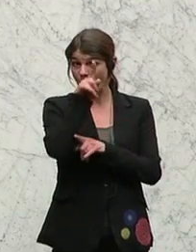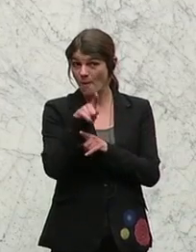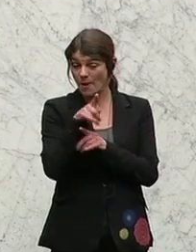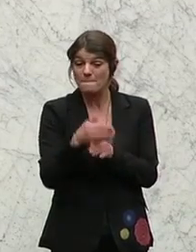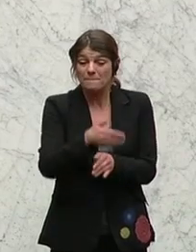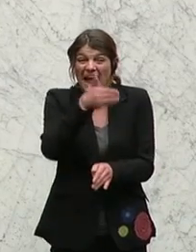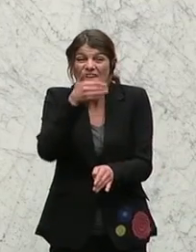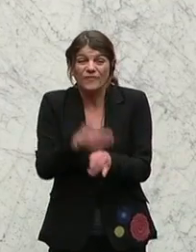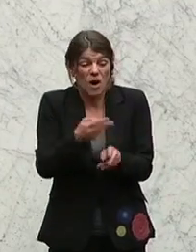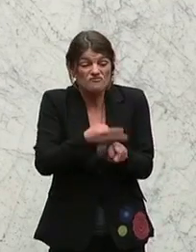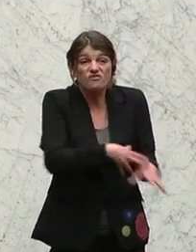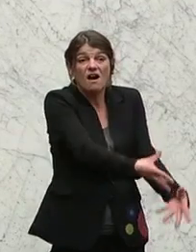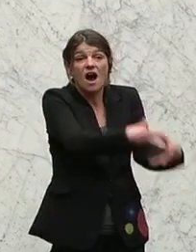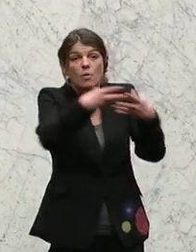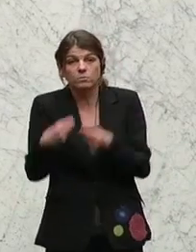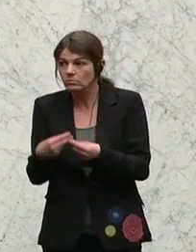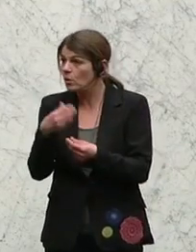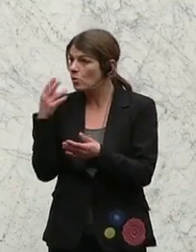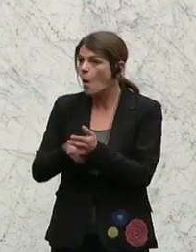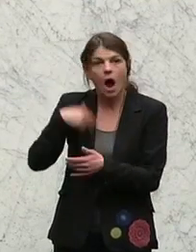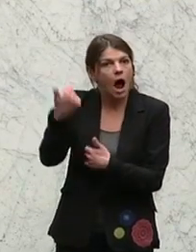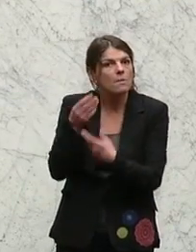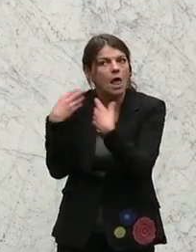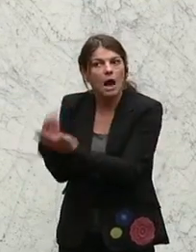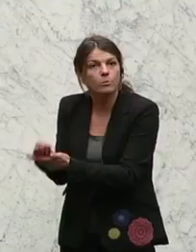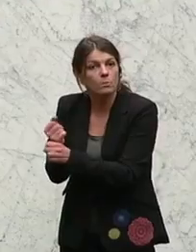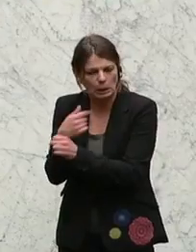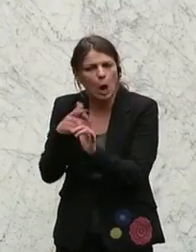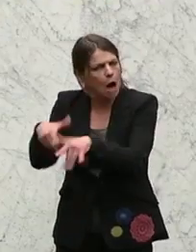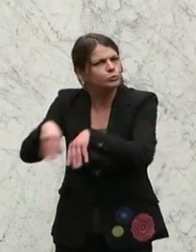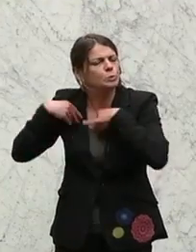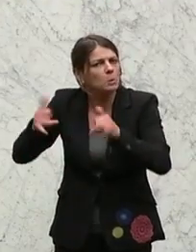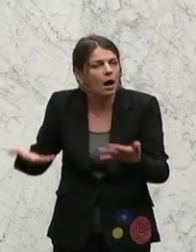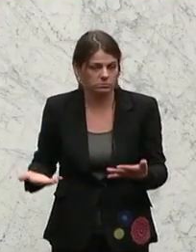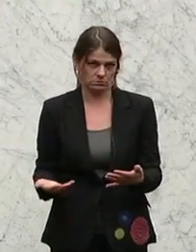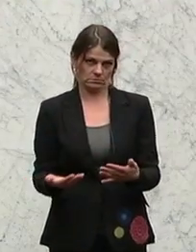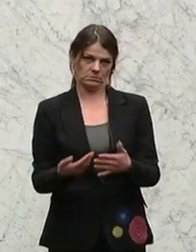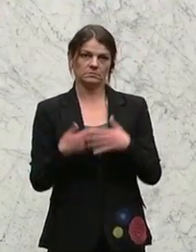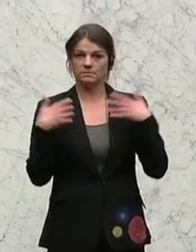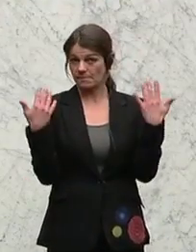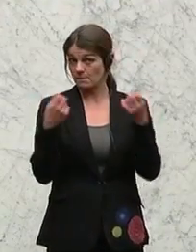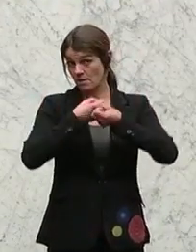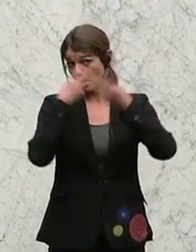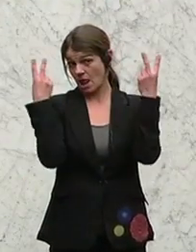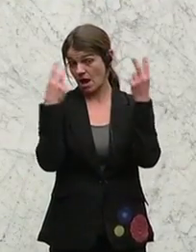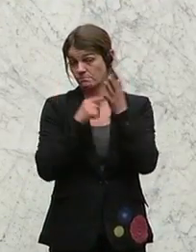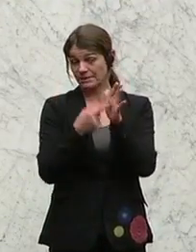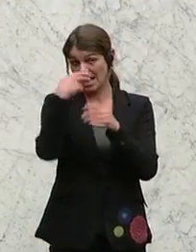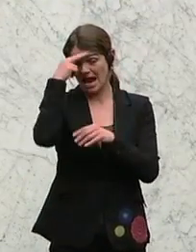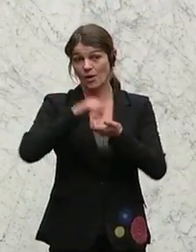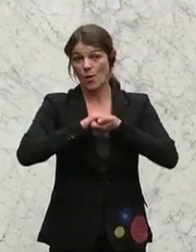der Verstaatlichung, ein weiteres Angebot, die Haftungen zu übernehmen. Und eines muss man klar sagen, Herr Kollege